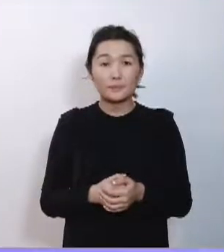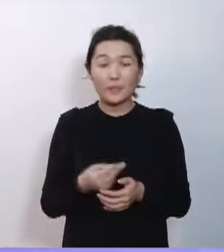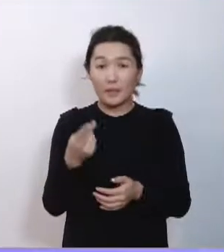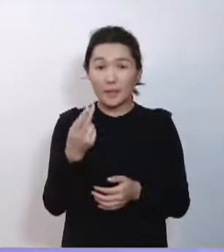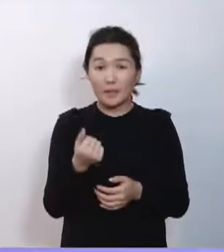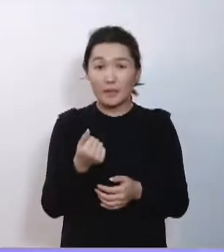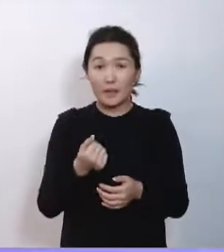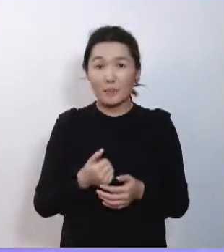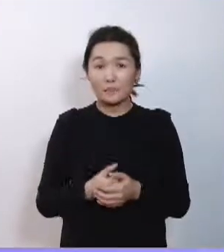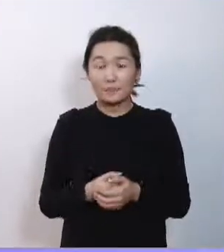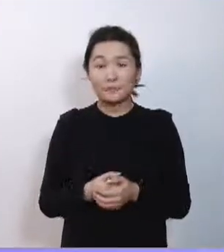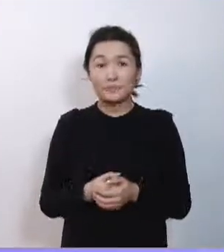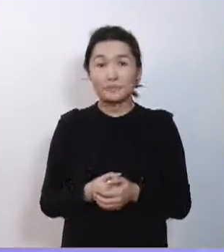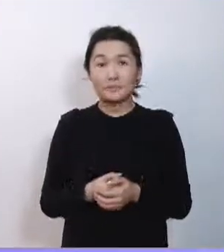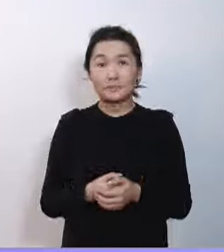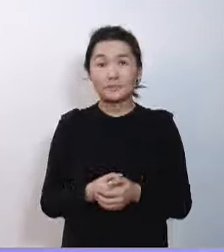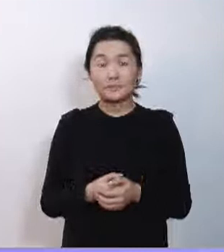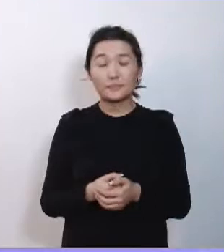Да.